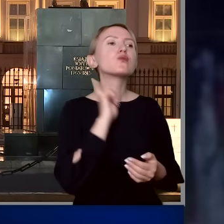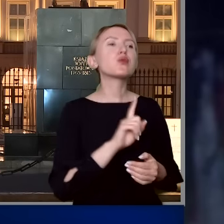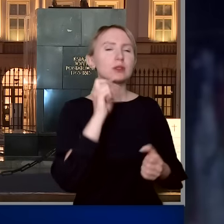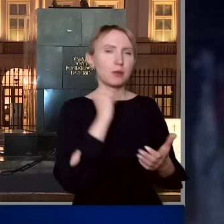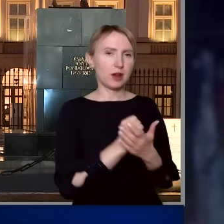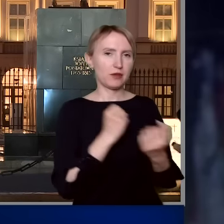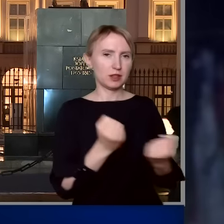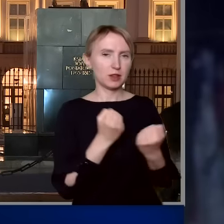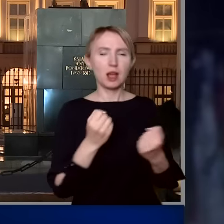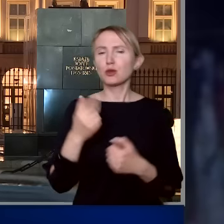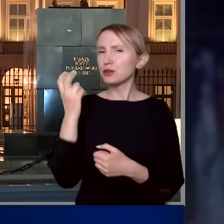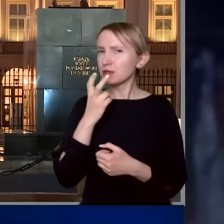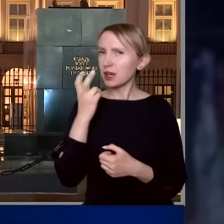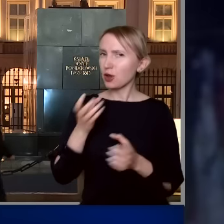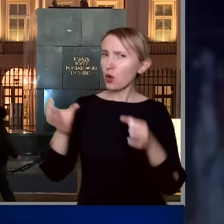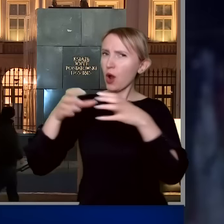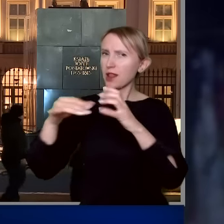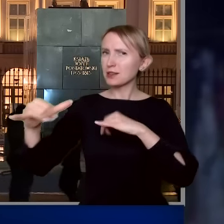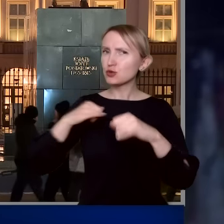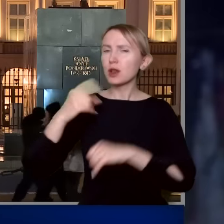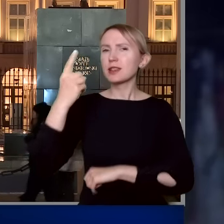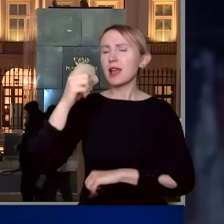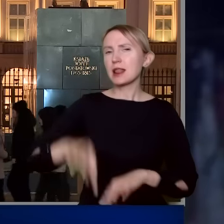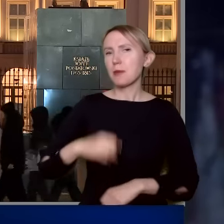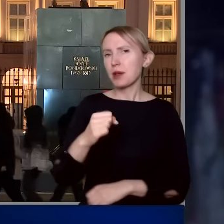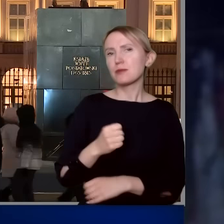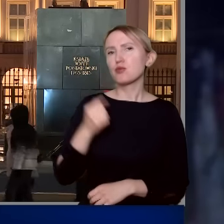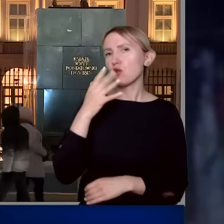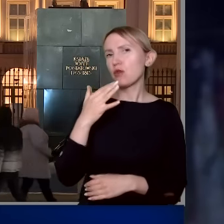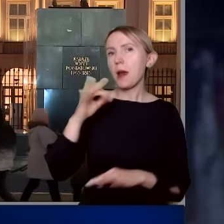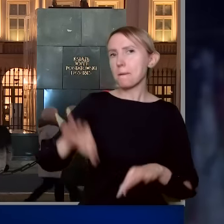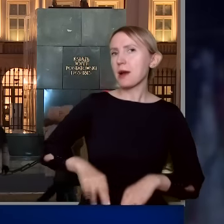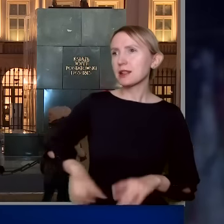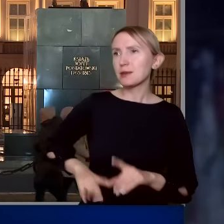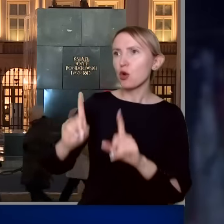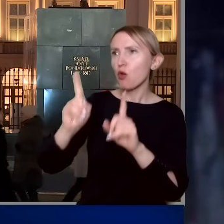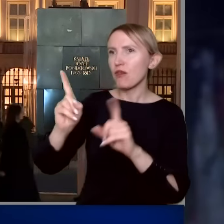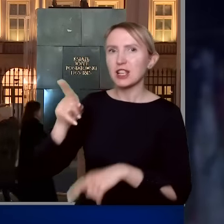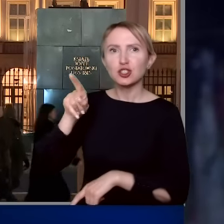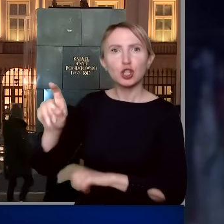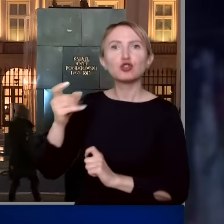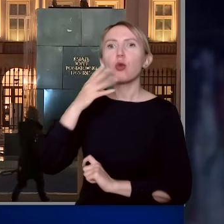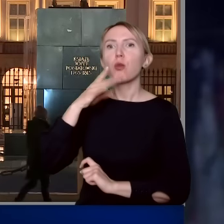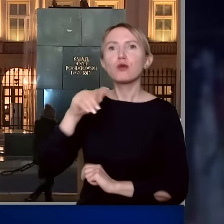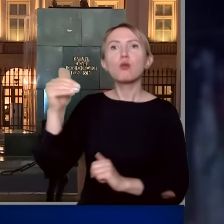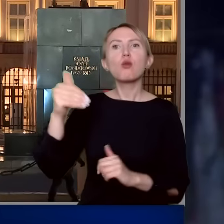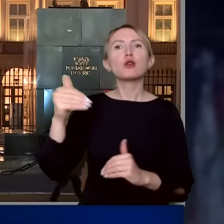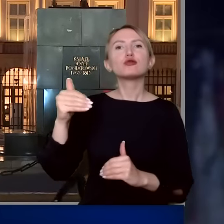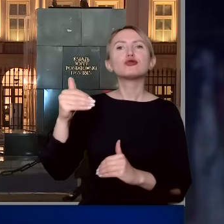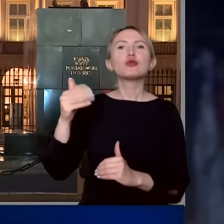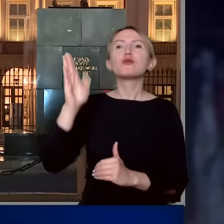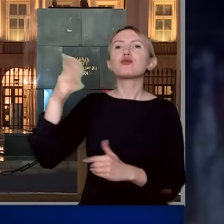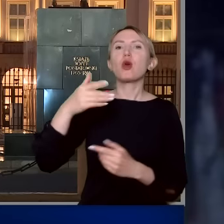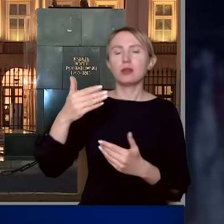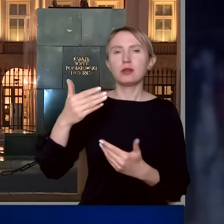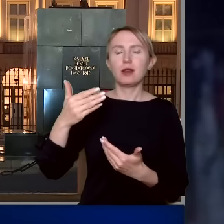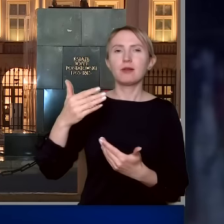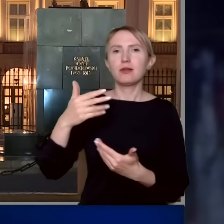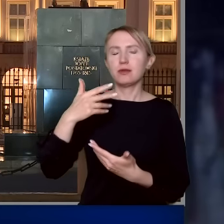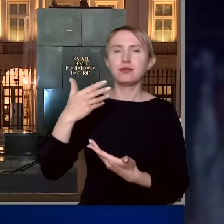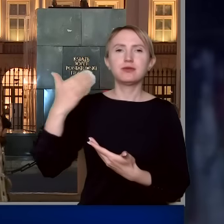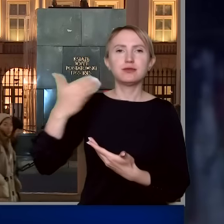ciekawe, że wewnątrz koalicji rządzącej jedna pani poseł mówi: pani minister, uważaj, bo to, co mówisz, to się może potem w zeznaniach pojawić albo